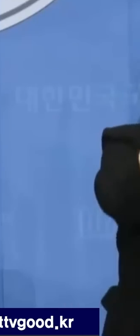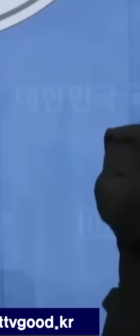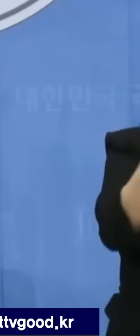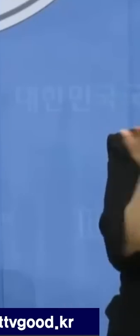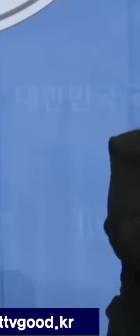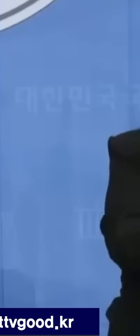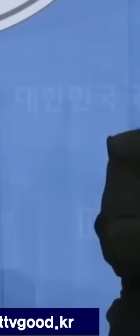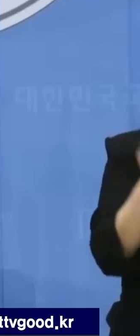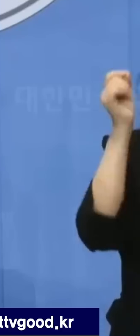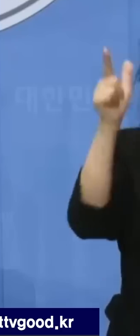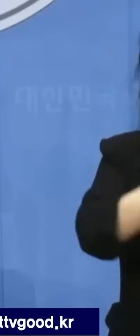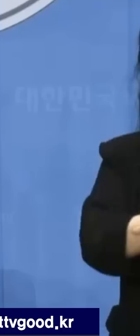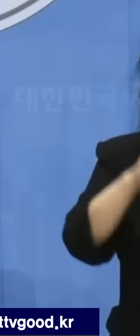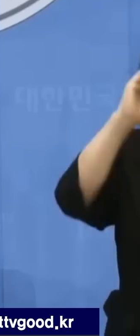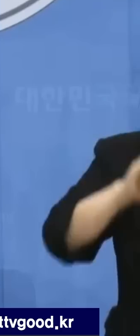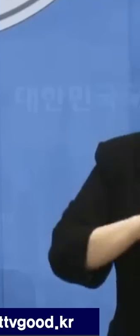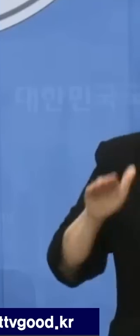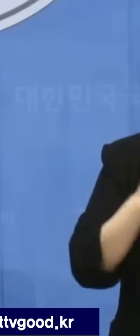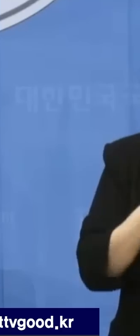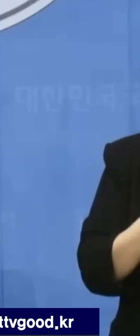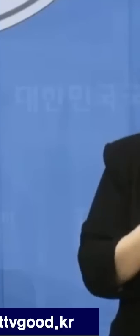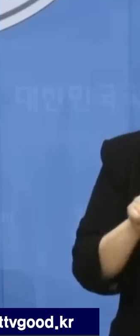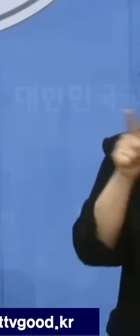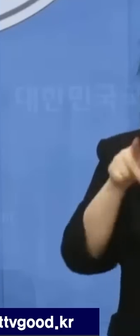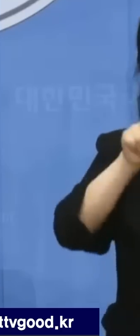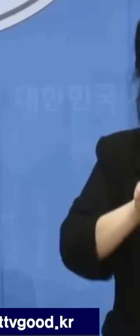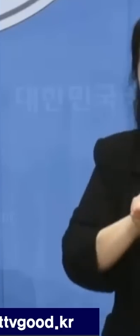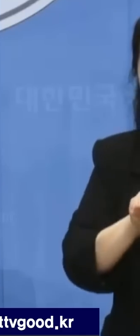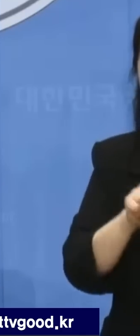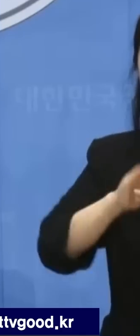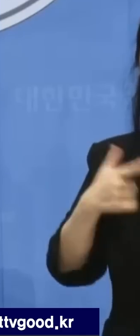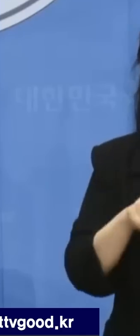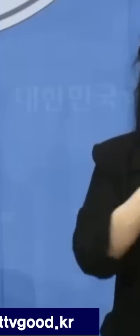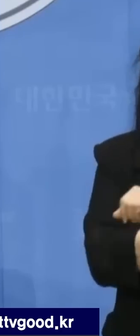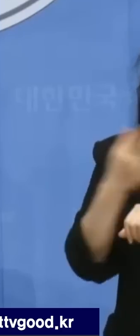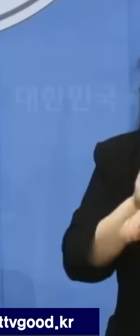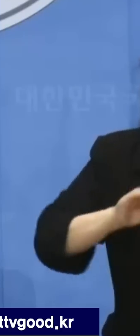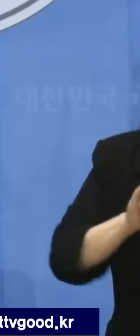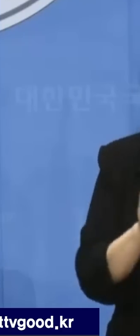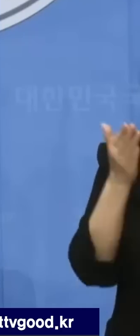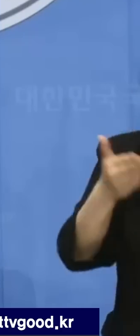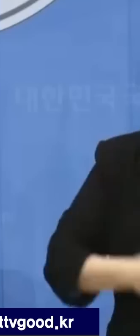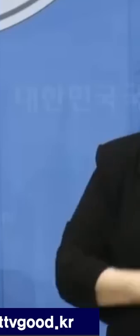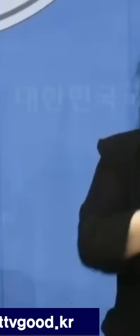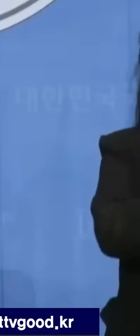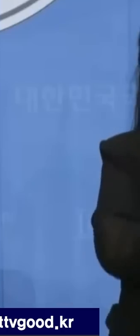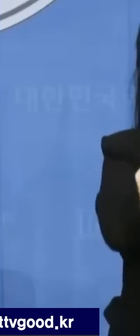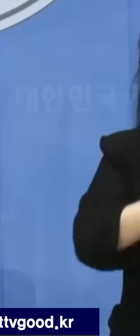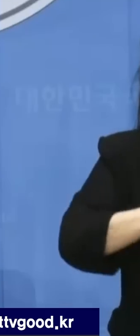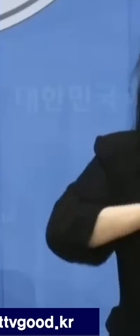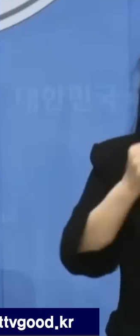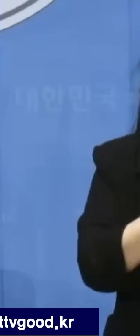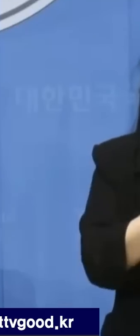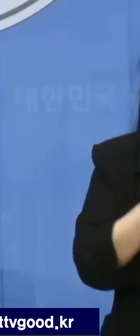맞게 유능하게 처리하고 민생과제는 민생과제에 맞게 실력 있게 처리하겠습니다. 실력 있고 실적을